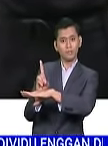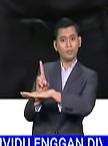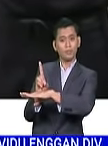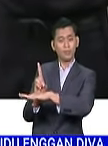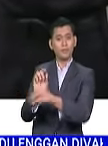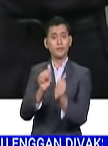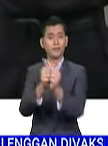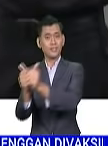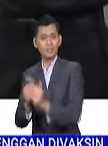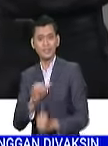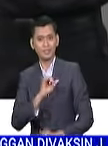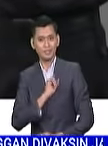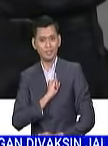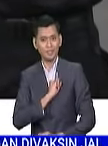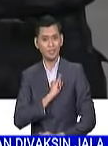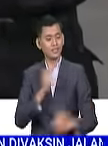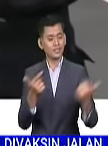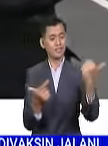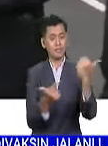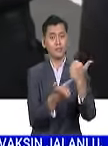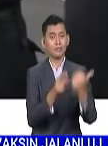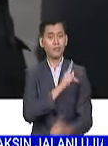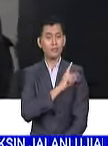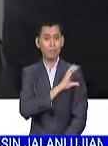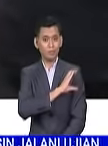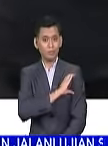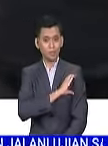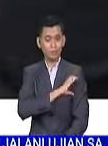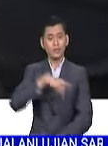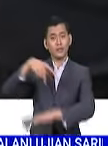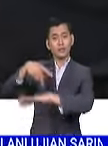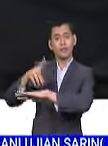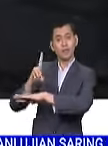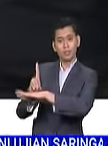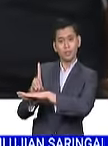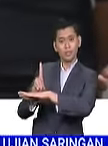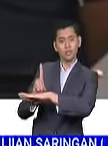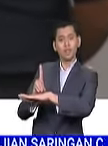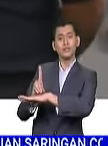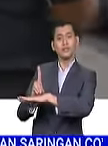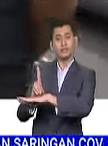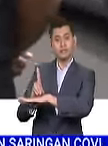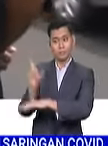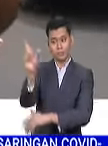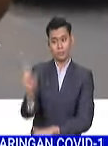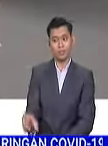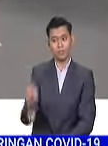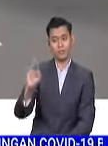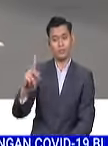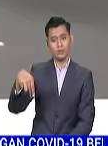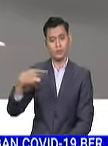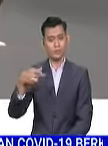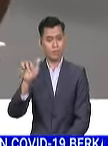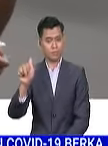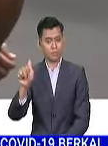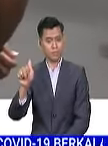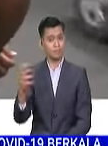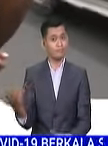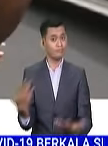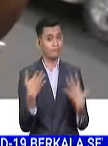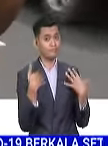bersama-sama saya ialah Timbalan Ketua Polis Daerah Port Dickson, DSP Muhammad Mustafa Hussein. Apa khabar tuan? Alhamdulillah, terima kasih.